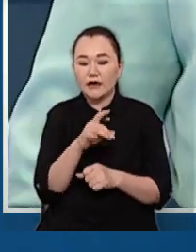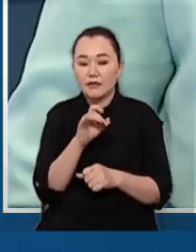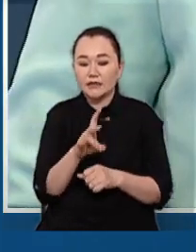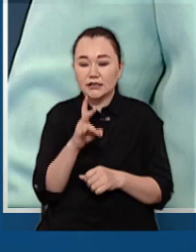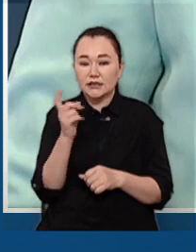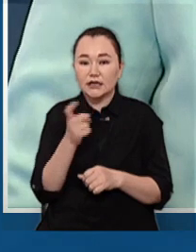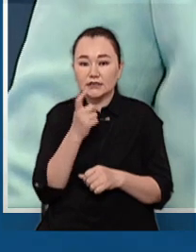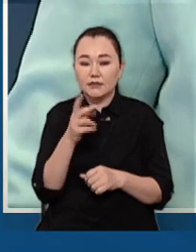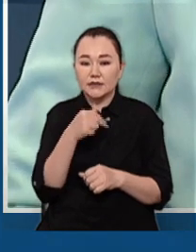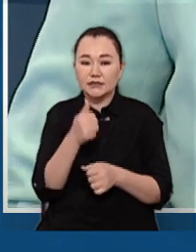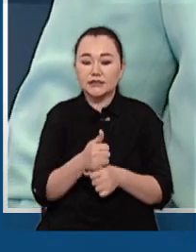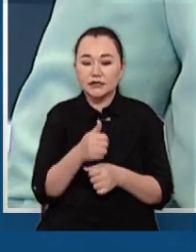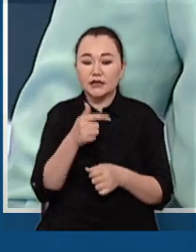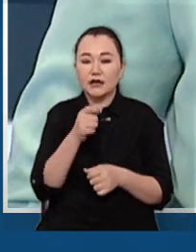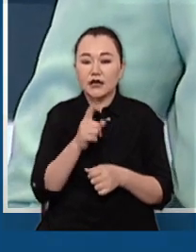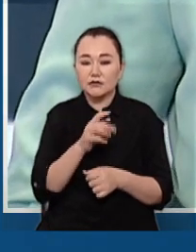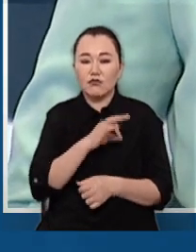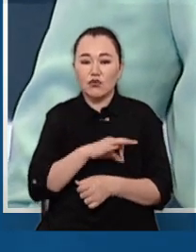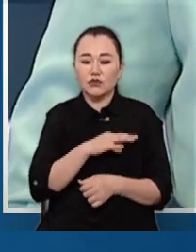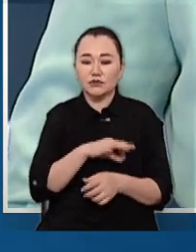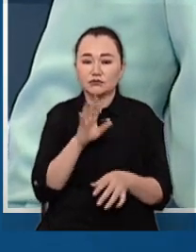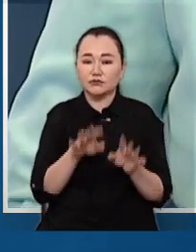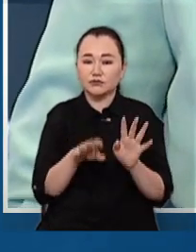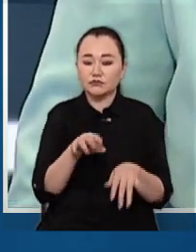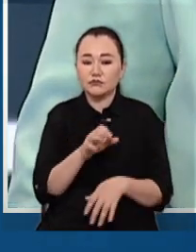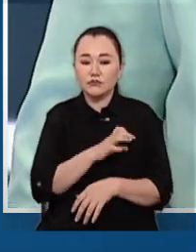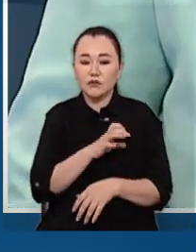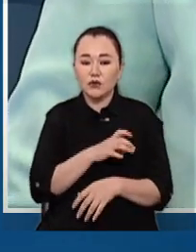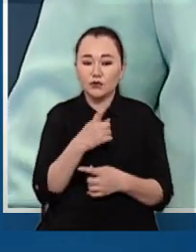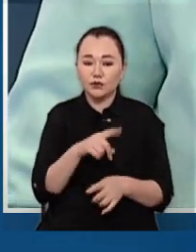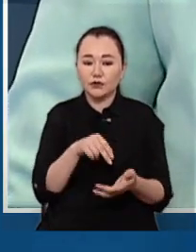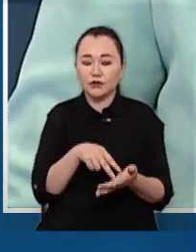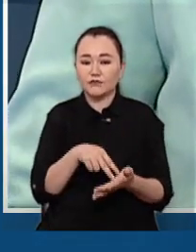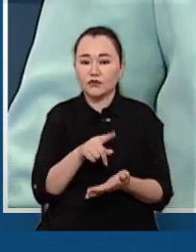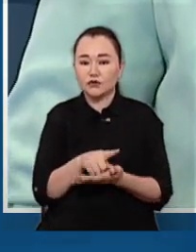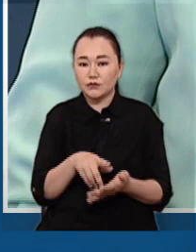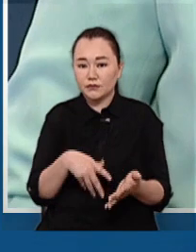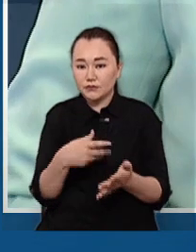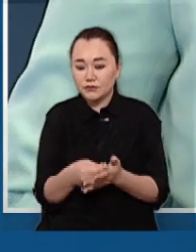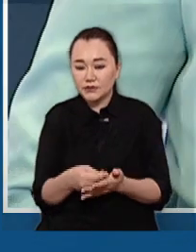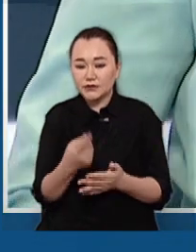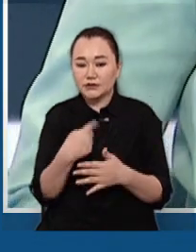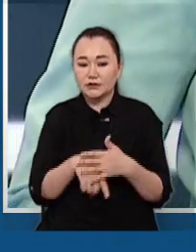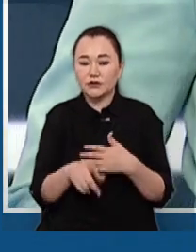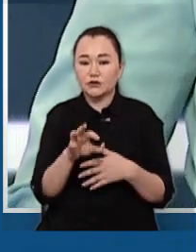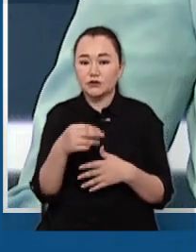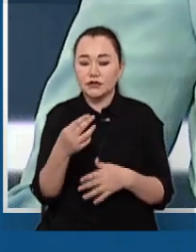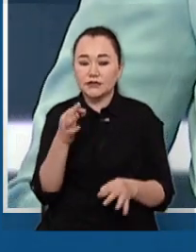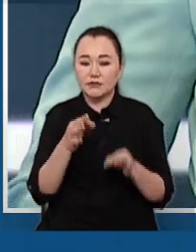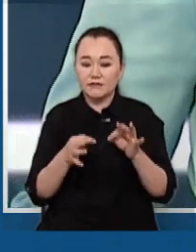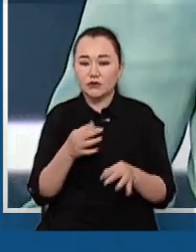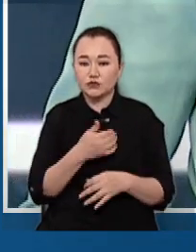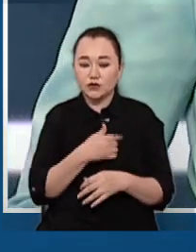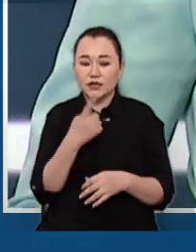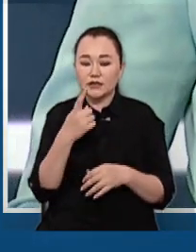сосын президент газды бейберекет пайдаланатын бай бағландар басқа тарифпен төлеу қажет деді. Яғни, бұл әлеуметтік әділдік орнатудың